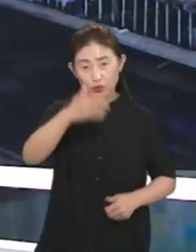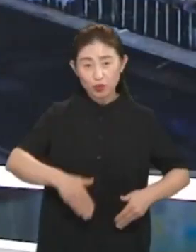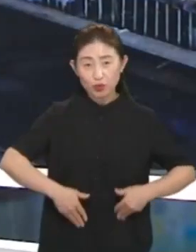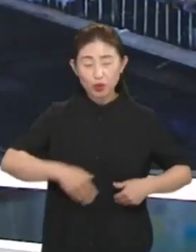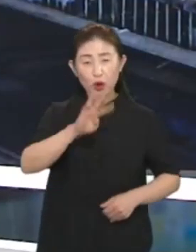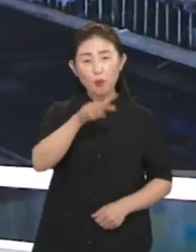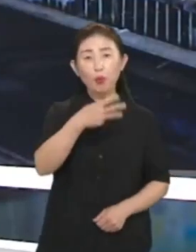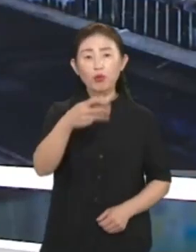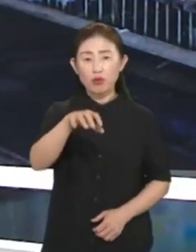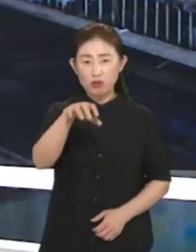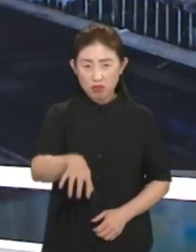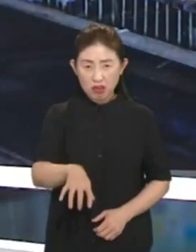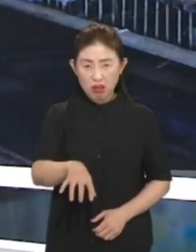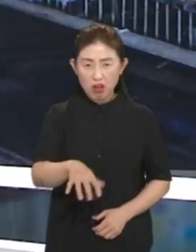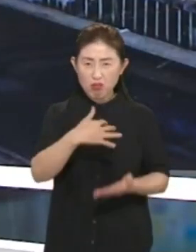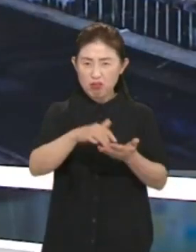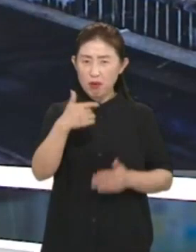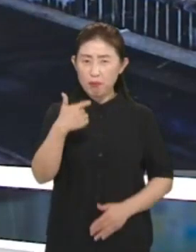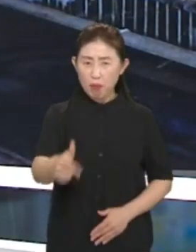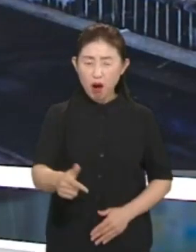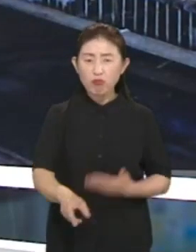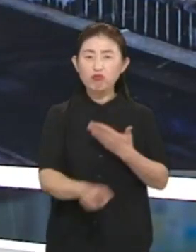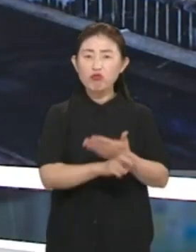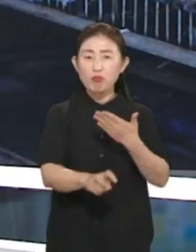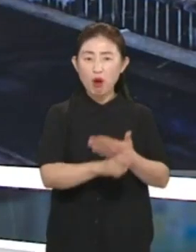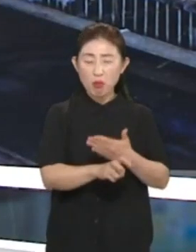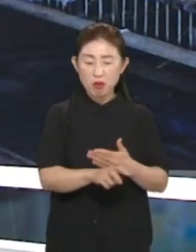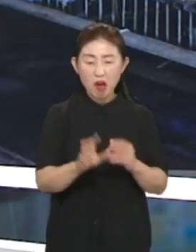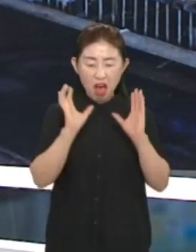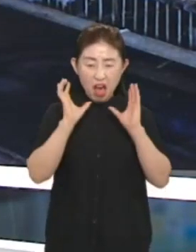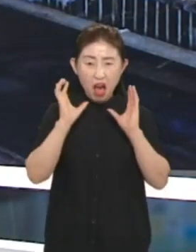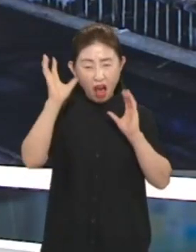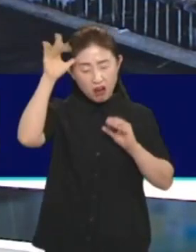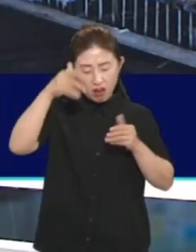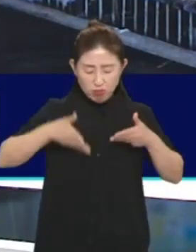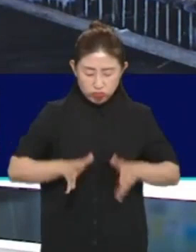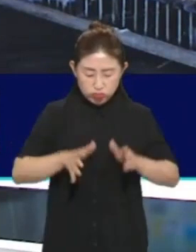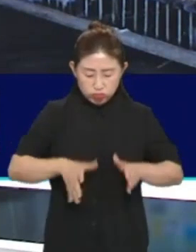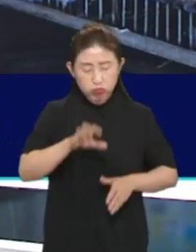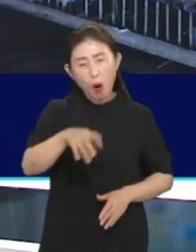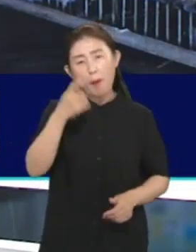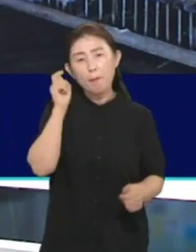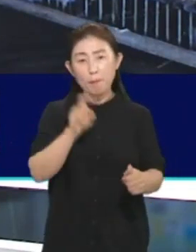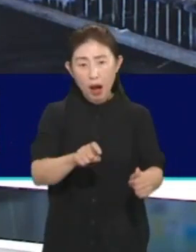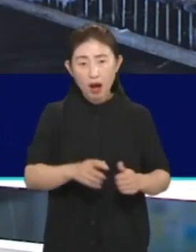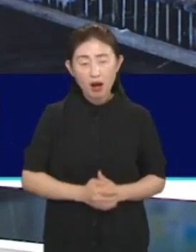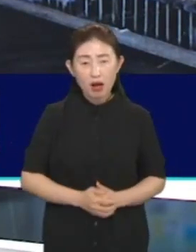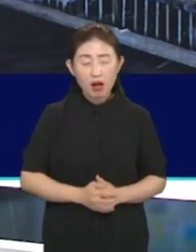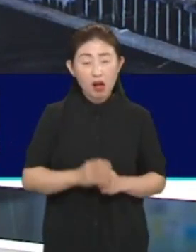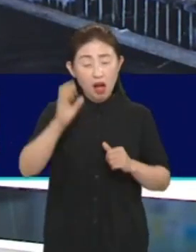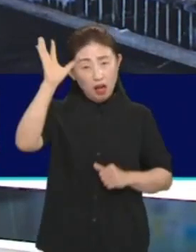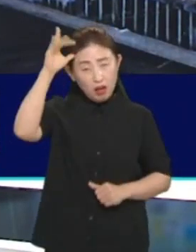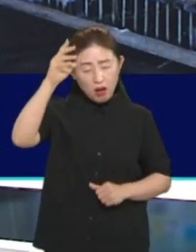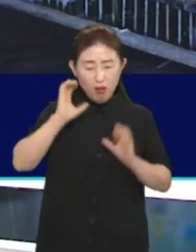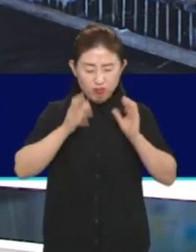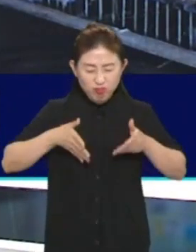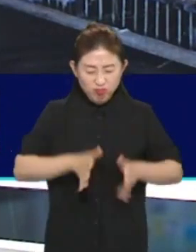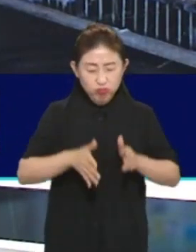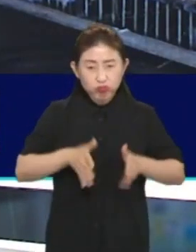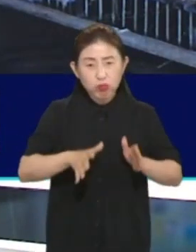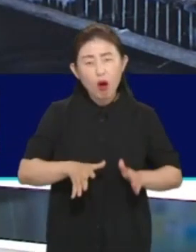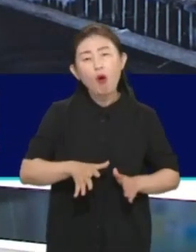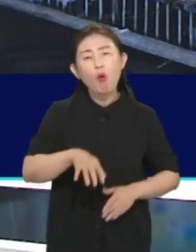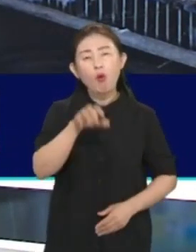충남 보령에서 국내 최대 규모의 불법 개 번식장이 적발됐습니다. 오직 강아지 생산만을 목적으로 운영된